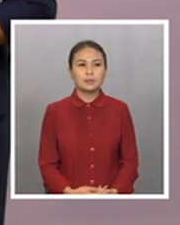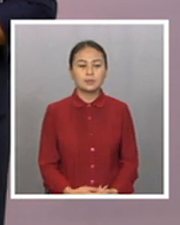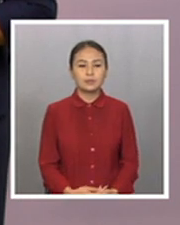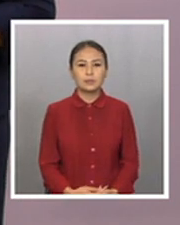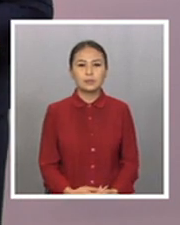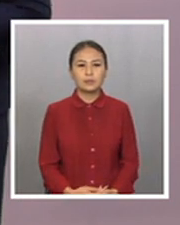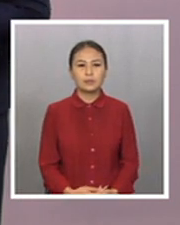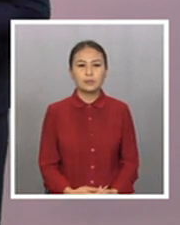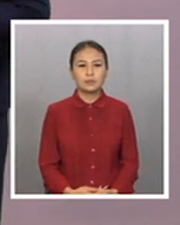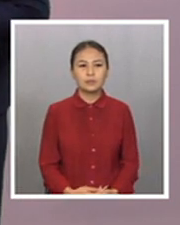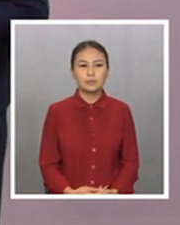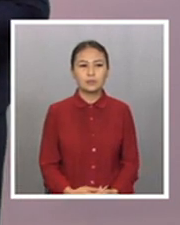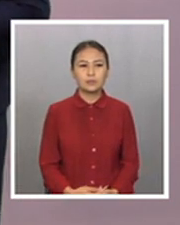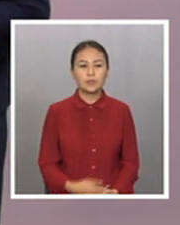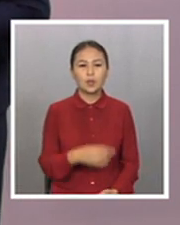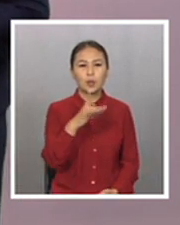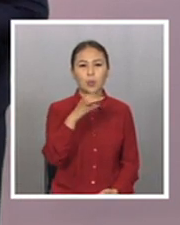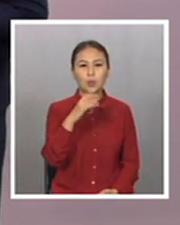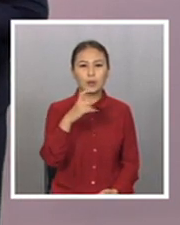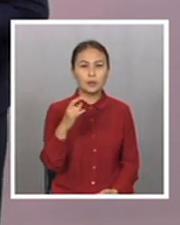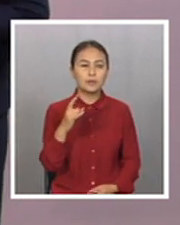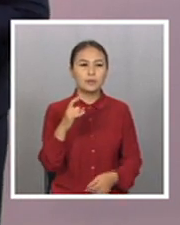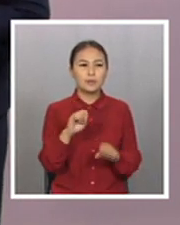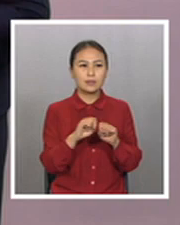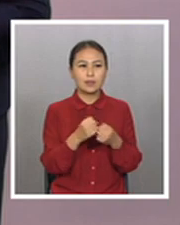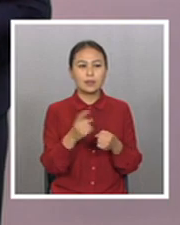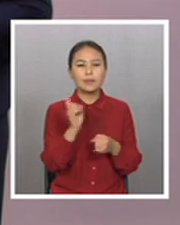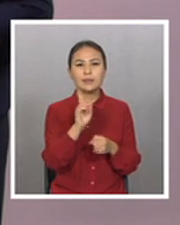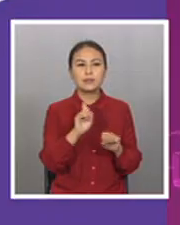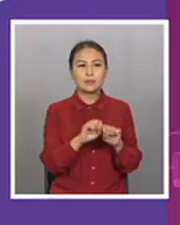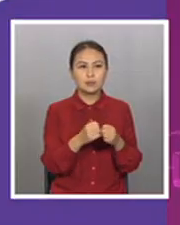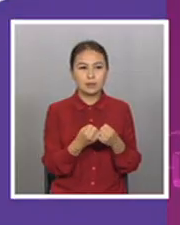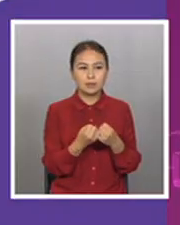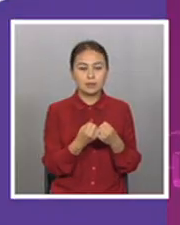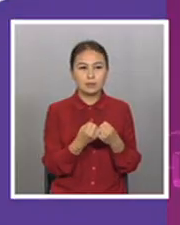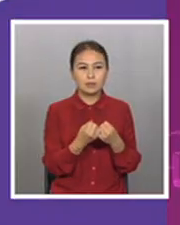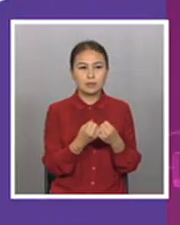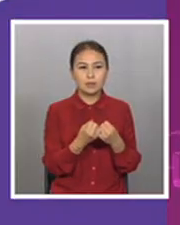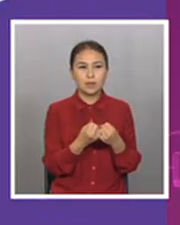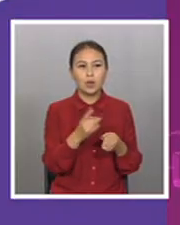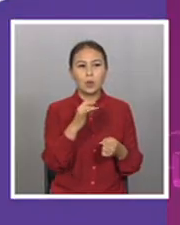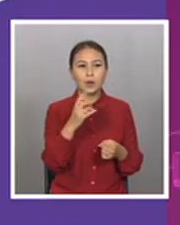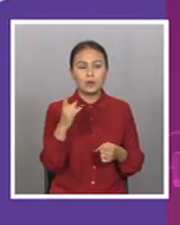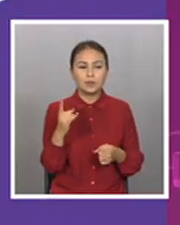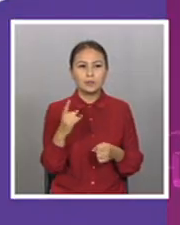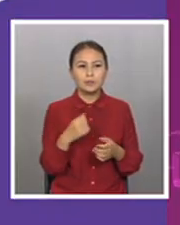Бабалар рухы сынады. Несі сынады? Рухы